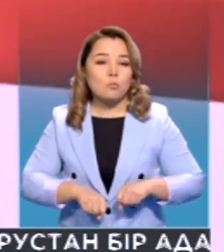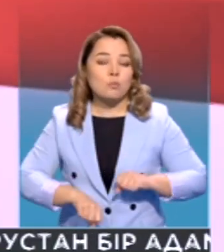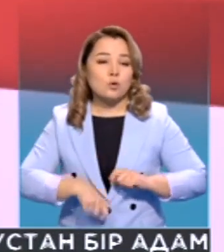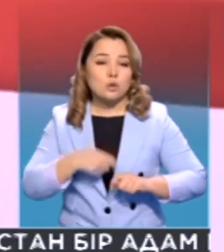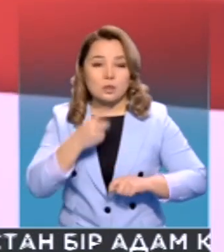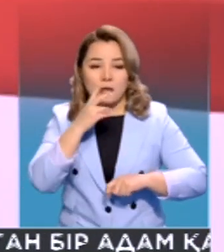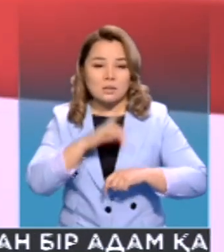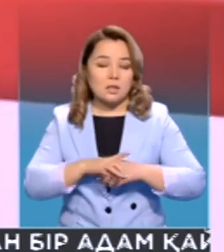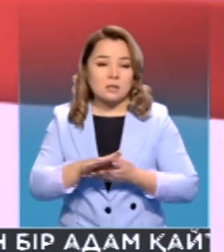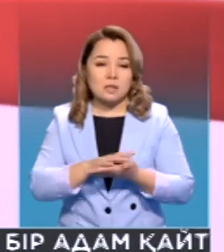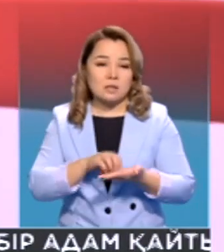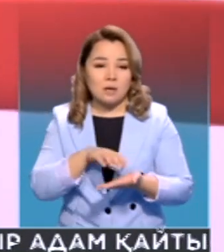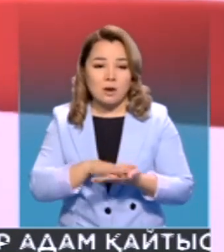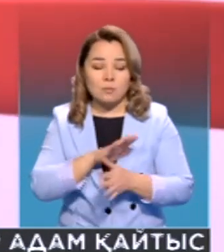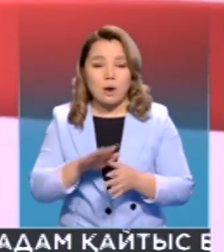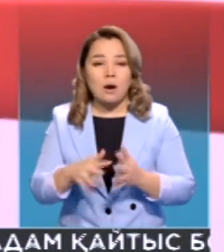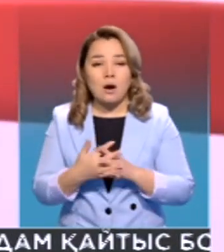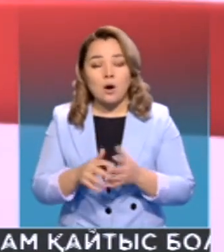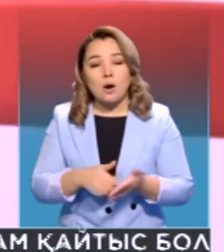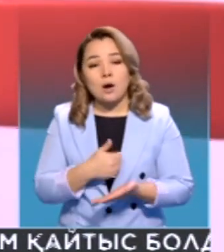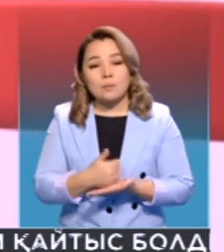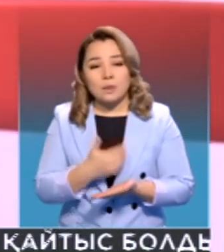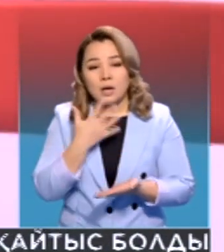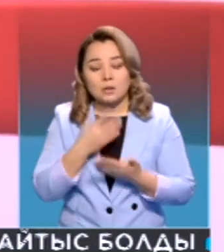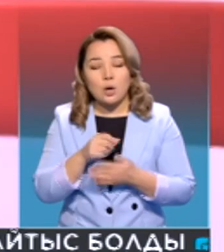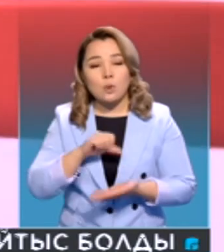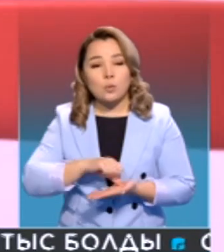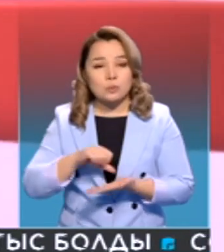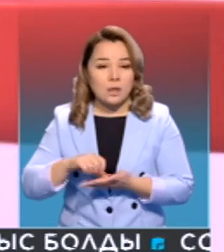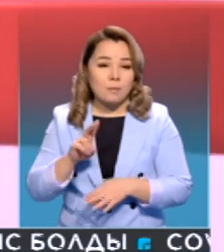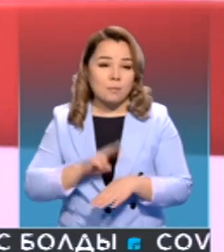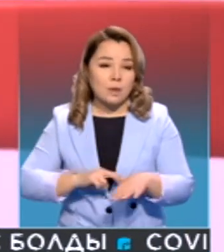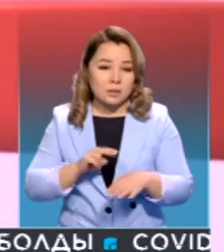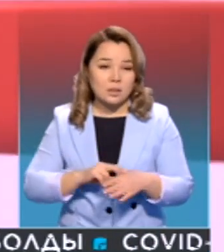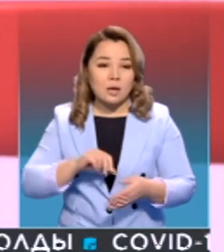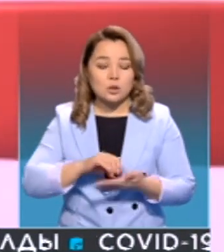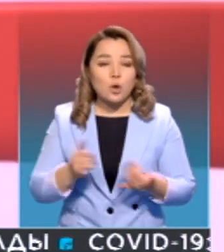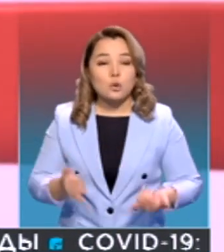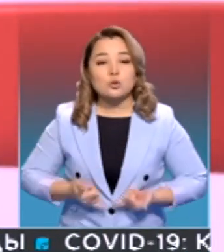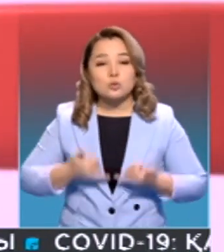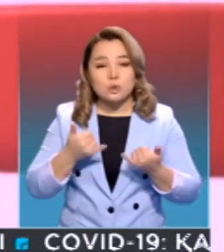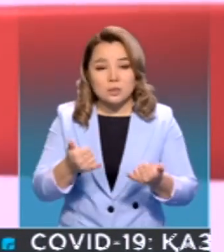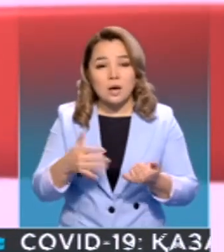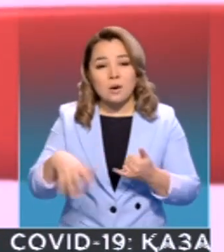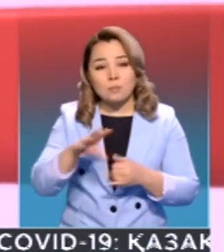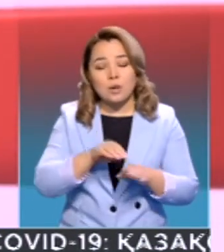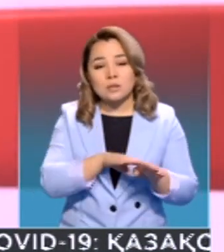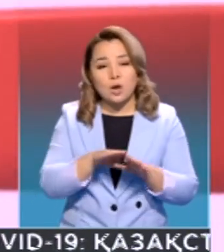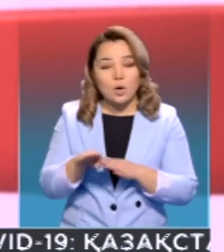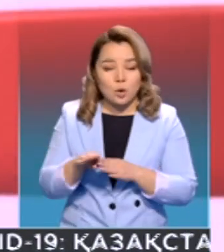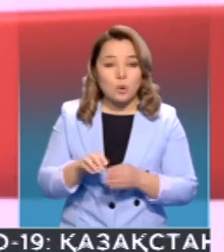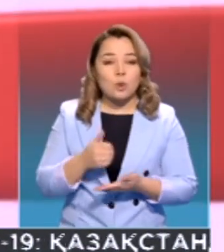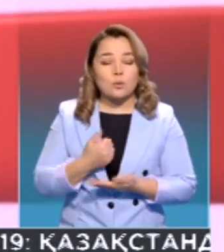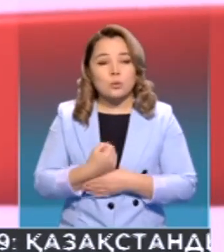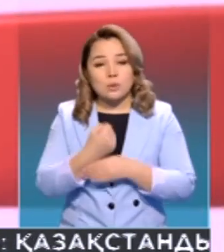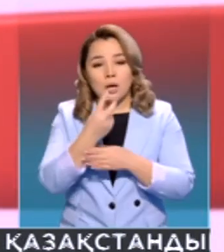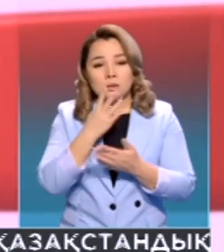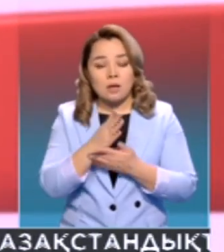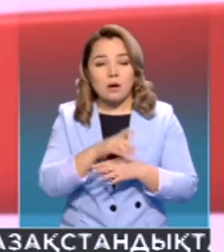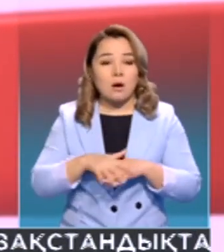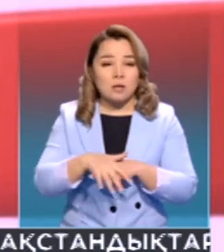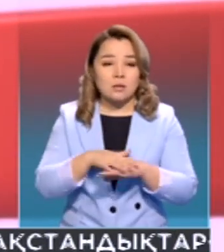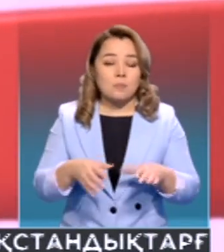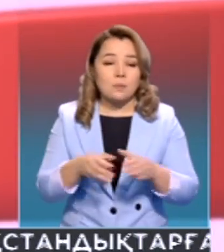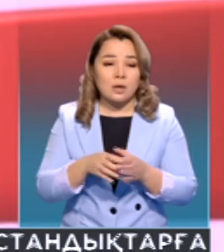тіркелмеген. Бұл бастаманы ауыл әкімі мен учаскелік полицей ақсақалдар алқасына ұсынып, тұрғындар түгел қолдаған. Көпке үлгі болған